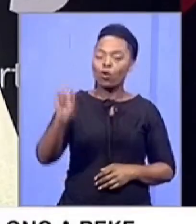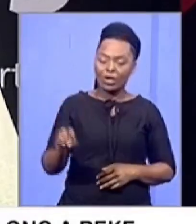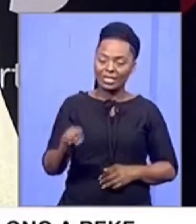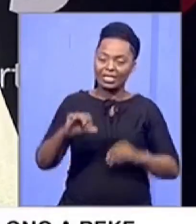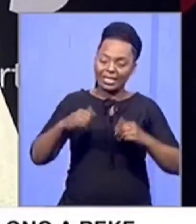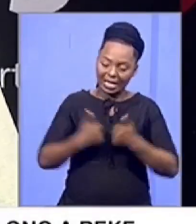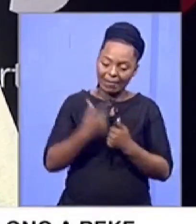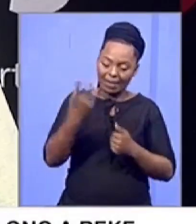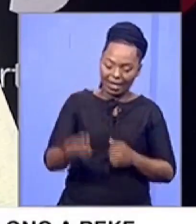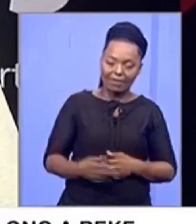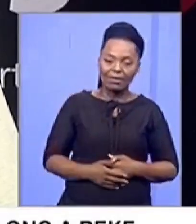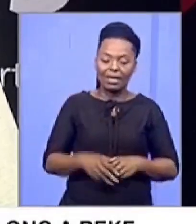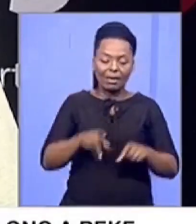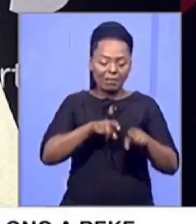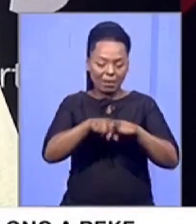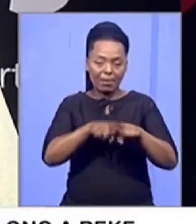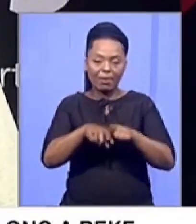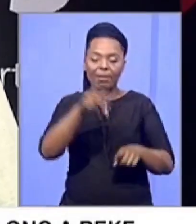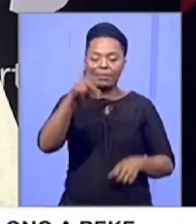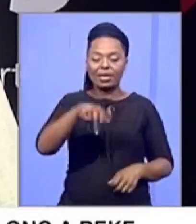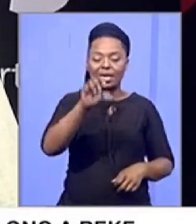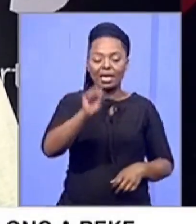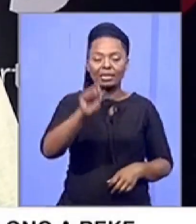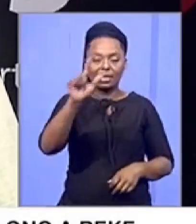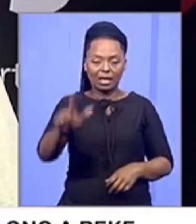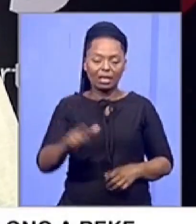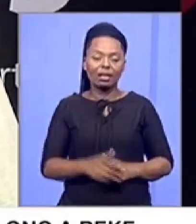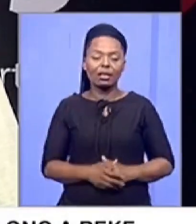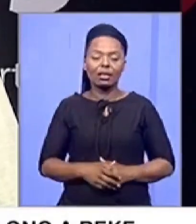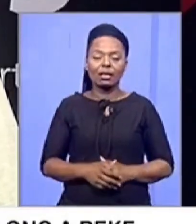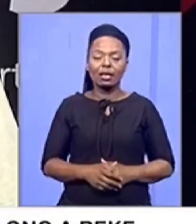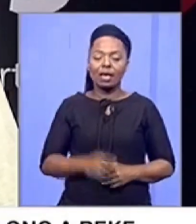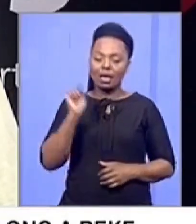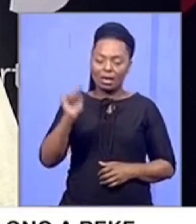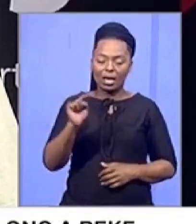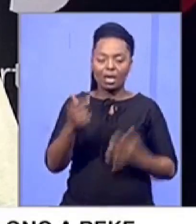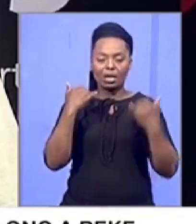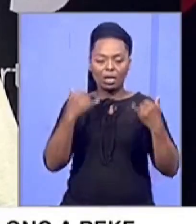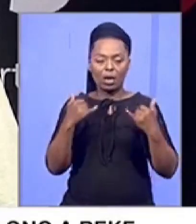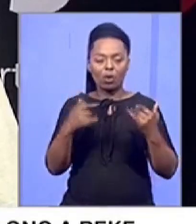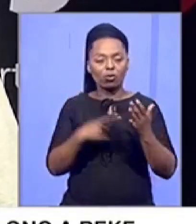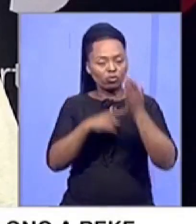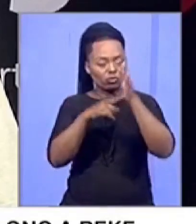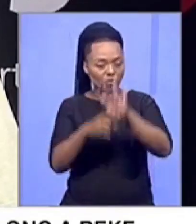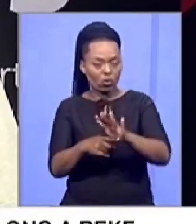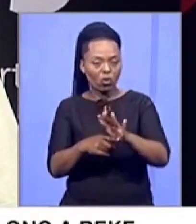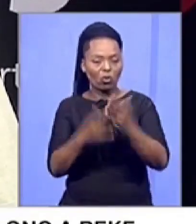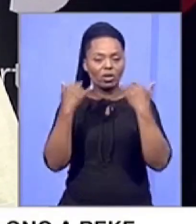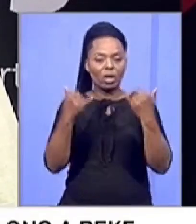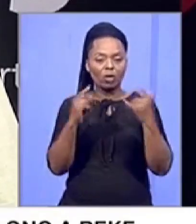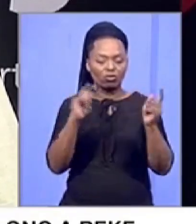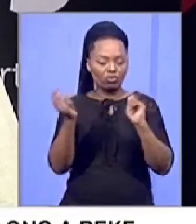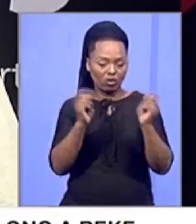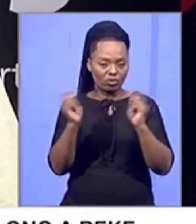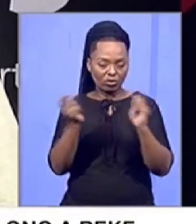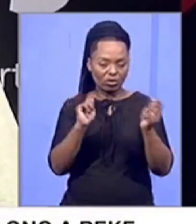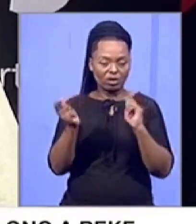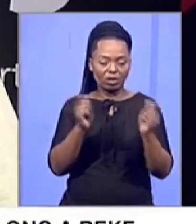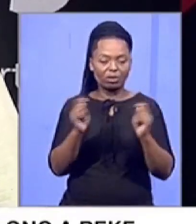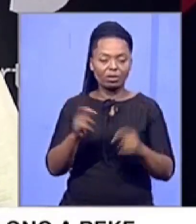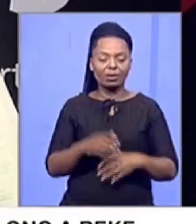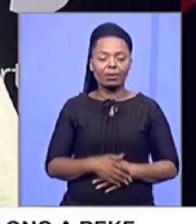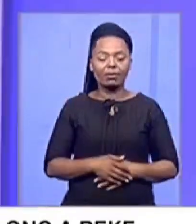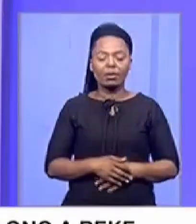sa Sundowns me se ke monyetla hore bakwetlisi ba gone ho ntse ba gona ho tšhintša dipapadi tsa bona le squad sa